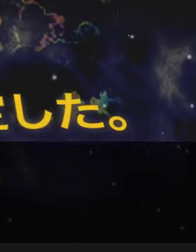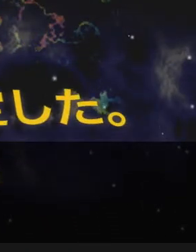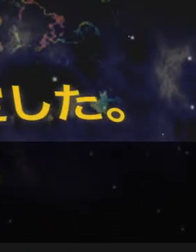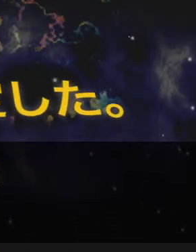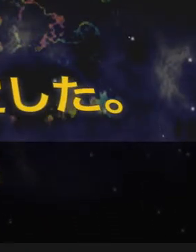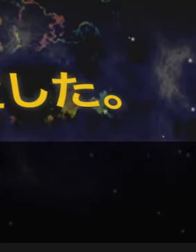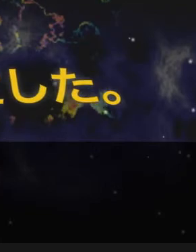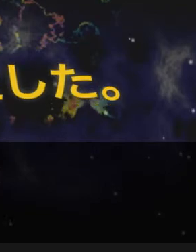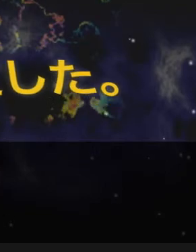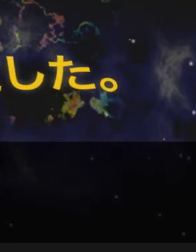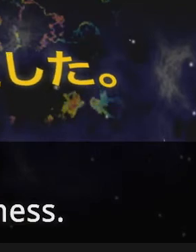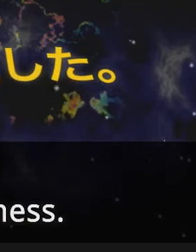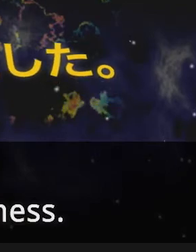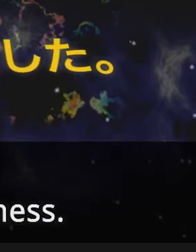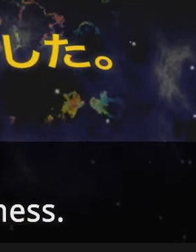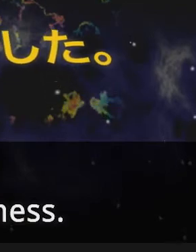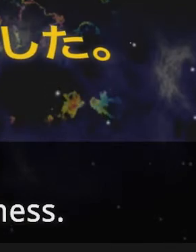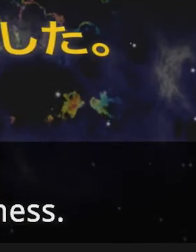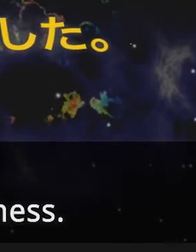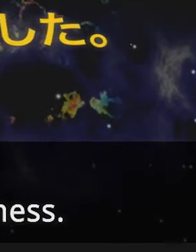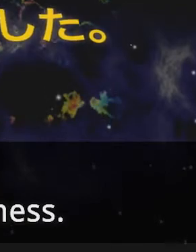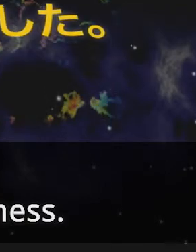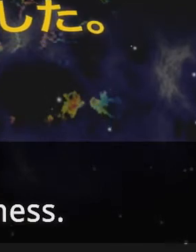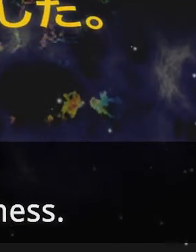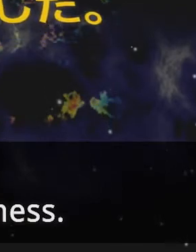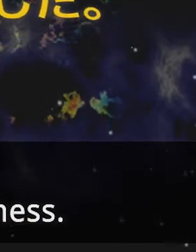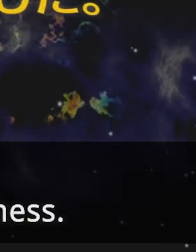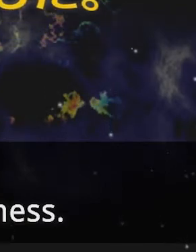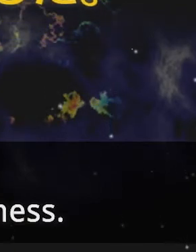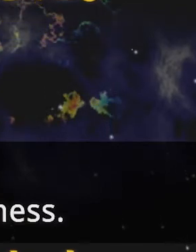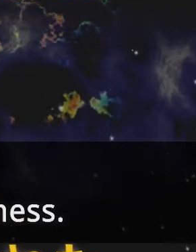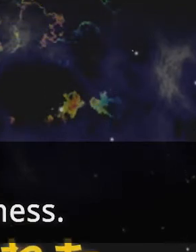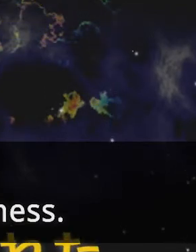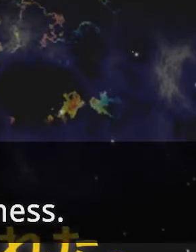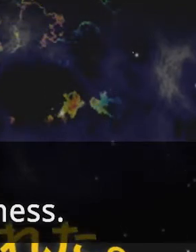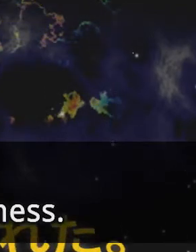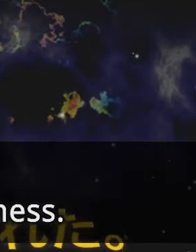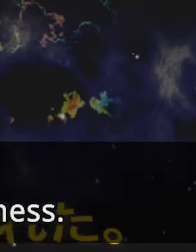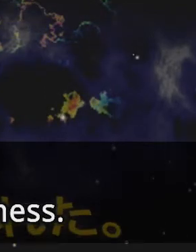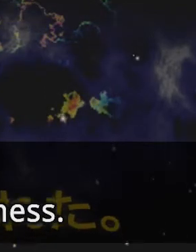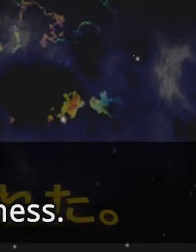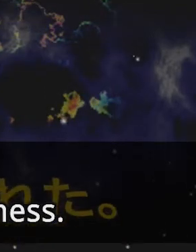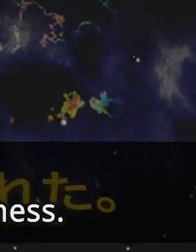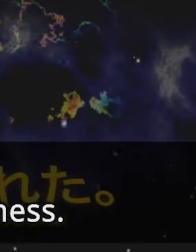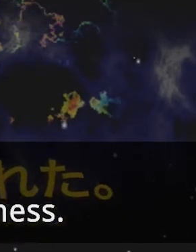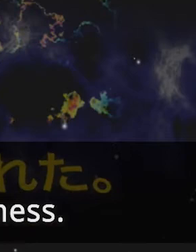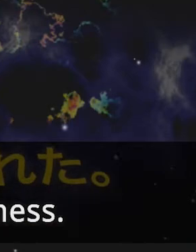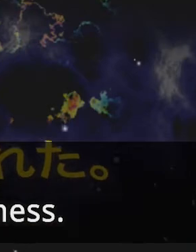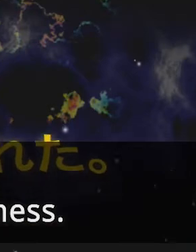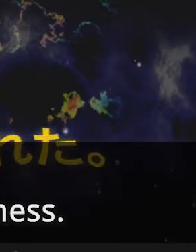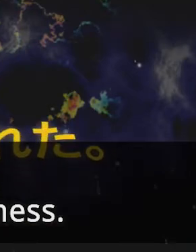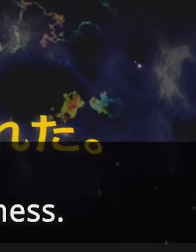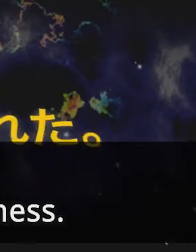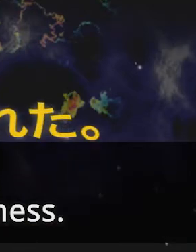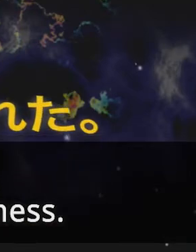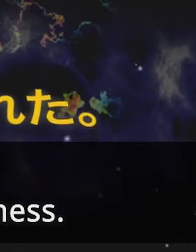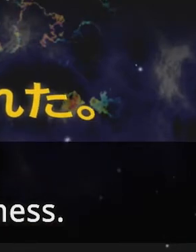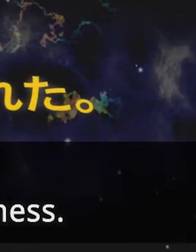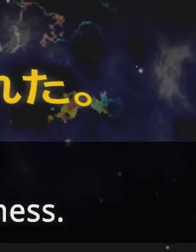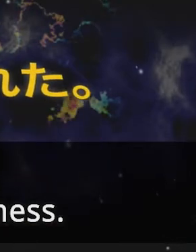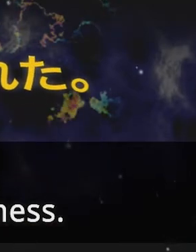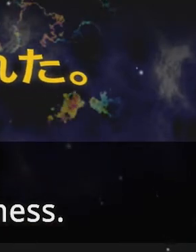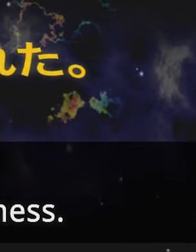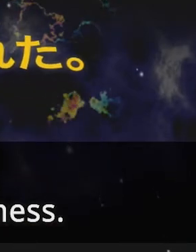ましたこの事業の成功はすべての区民へのわかりやすい丁寧な説明がそのカギとなり